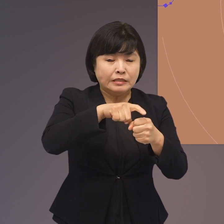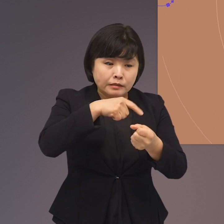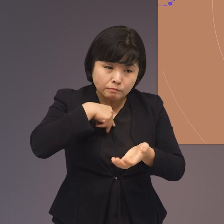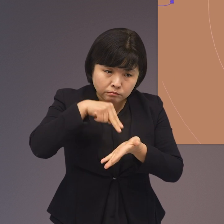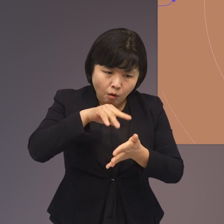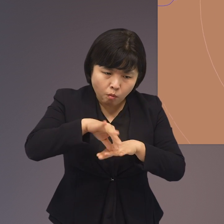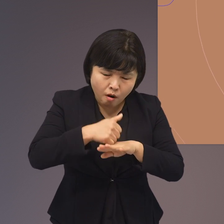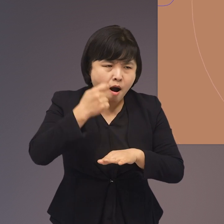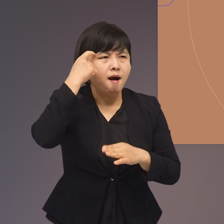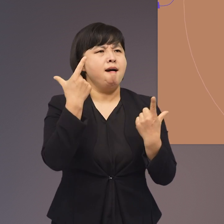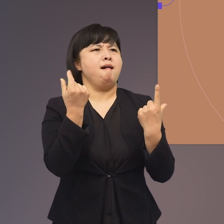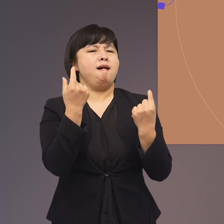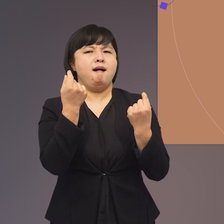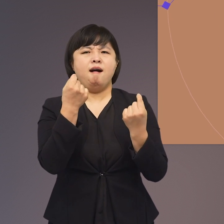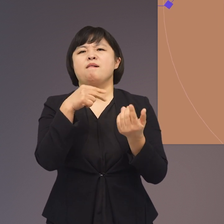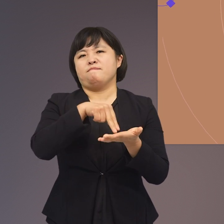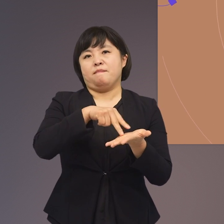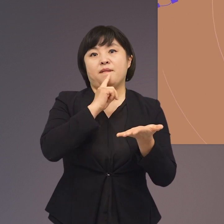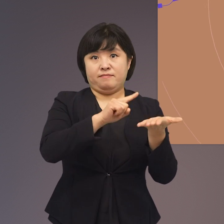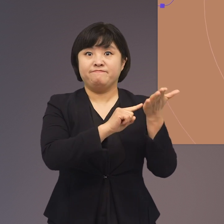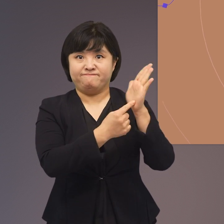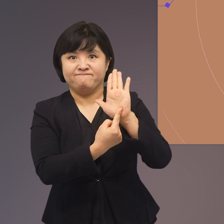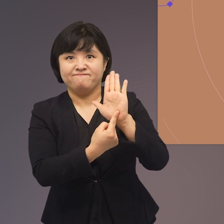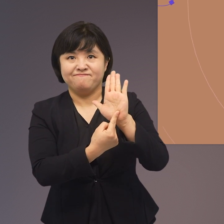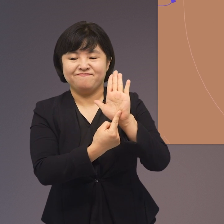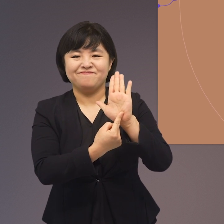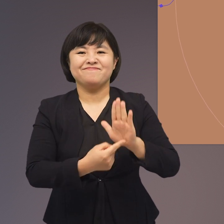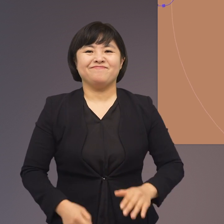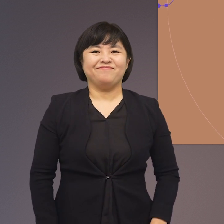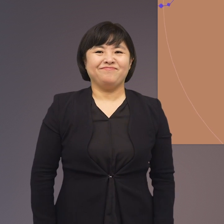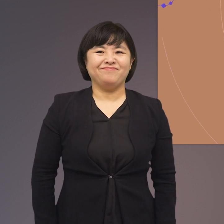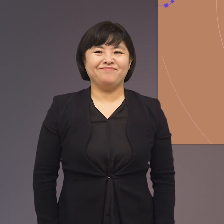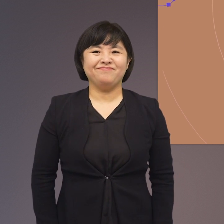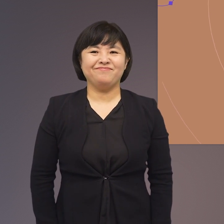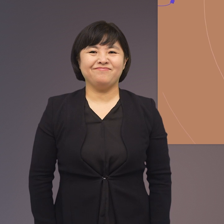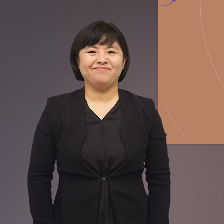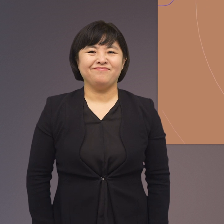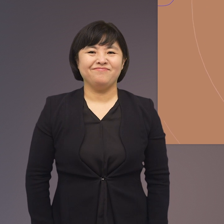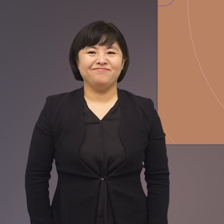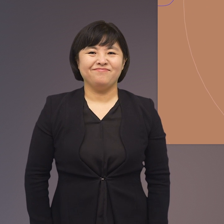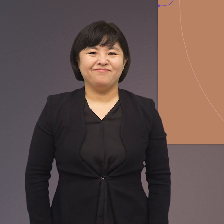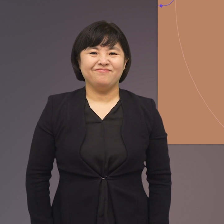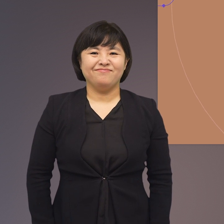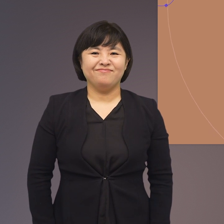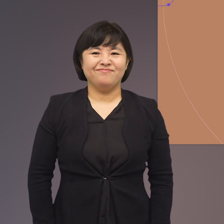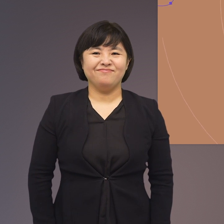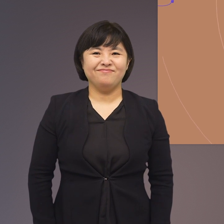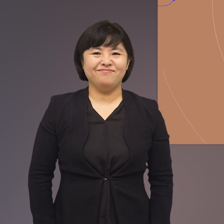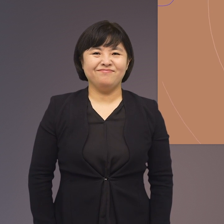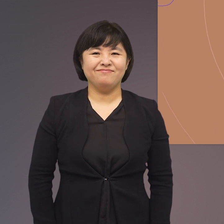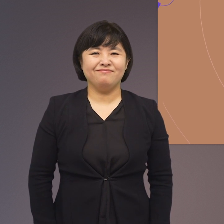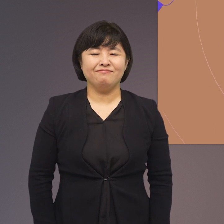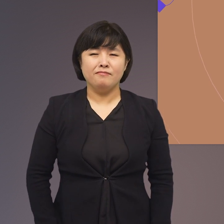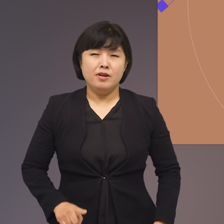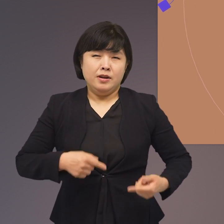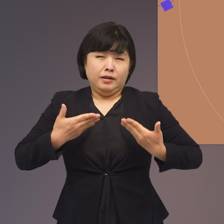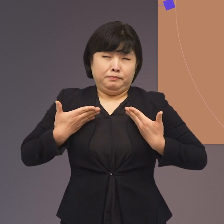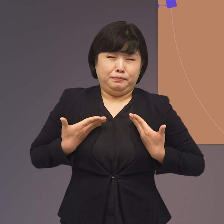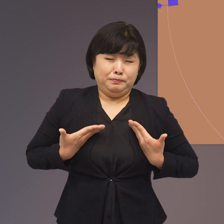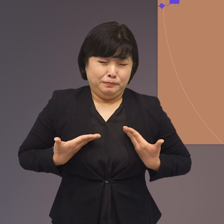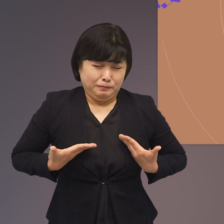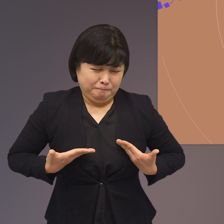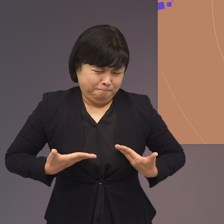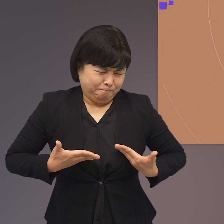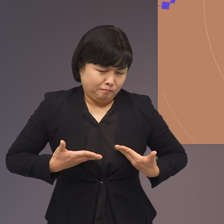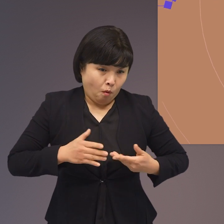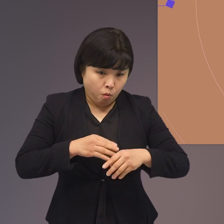그 묵상의 힘이 엄청나게 힘있다는 걸 말해준다고 생각합니다. 그에게는 고요하게